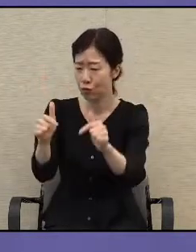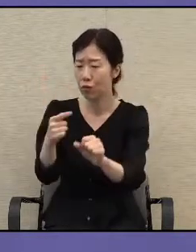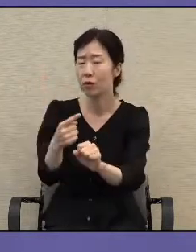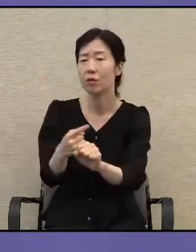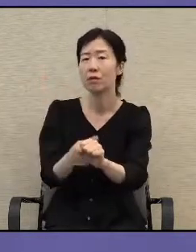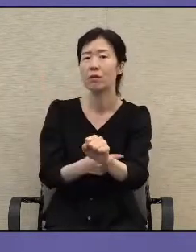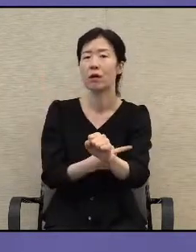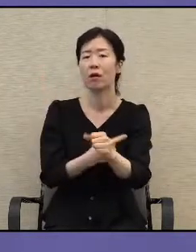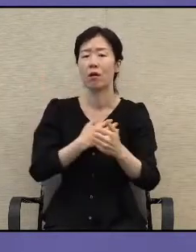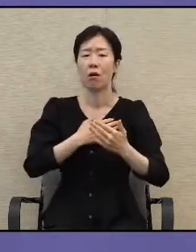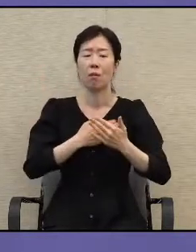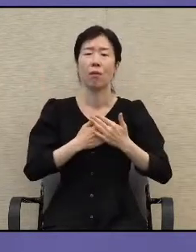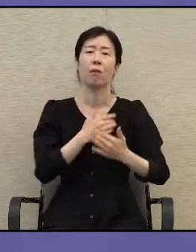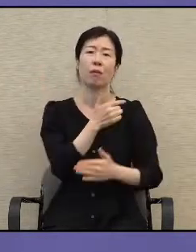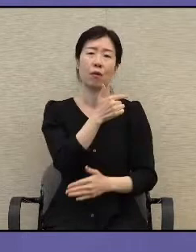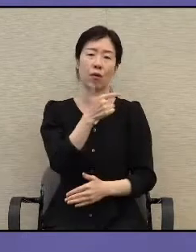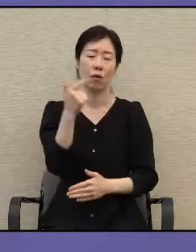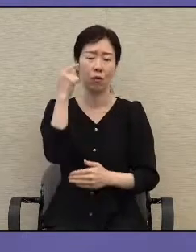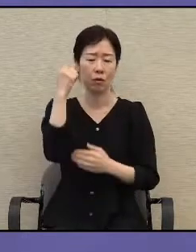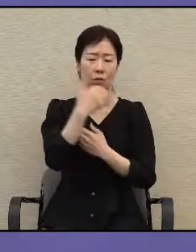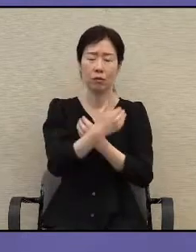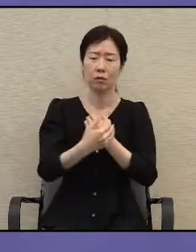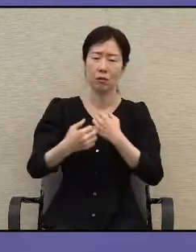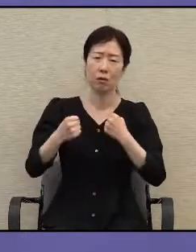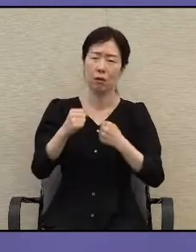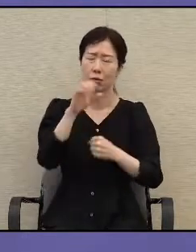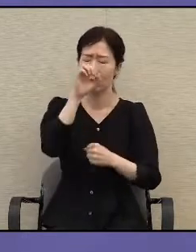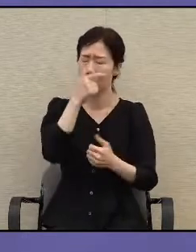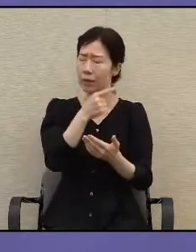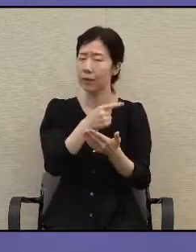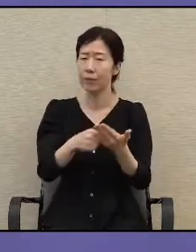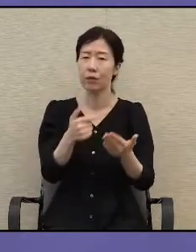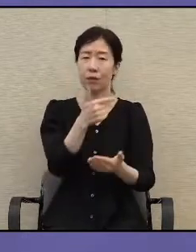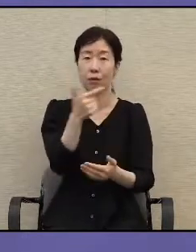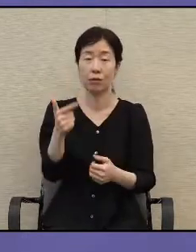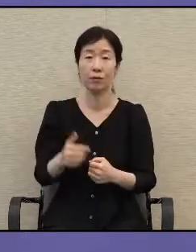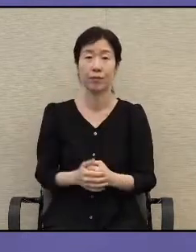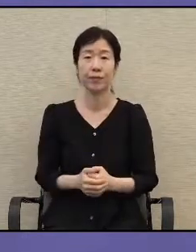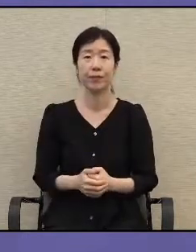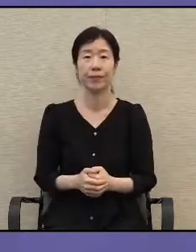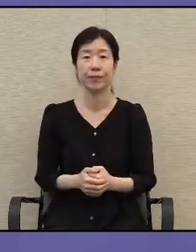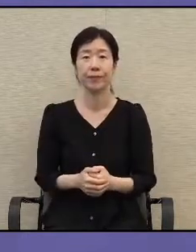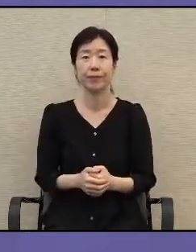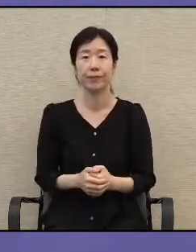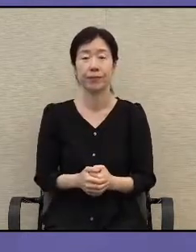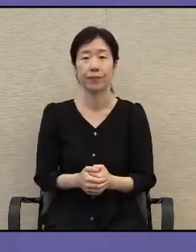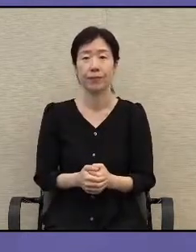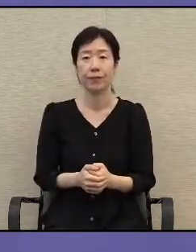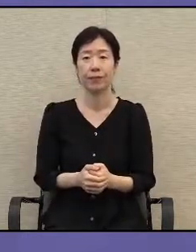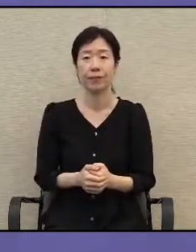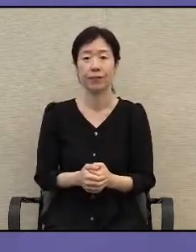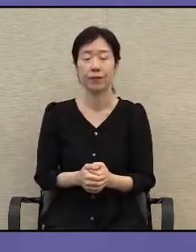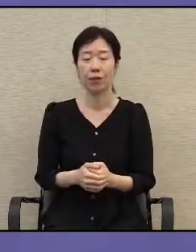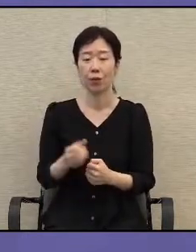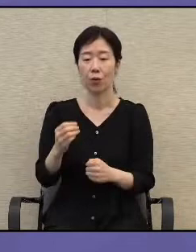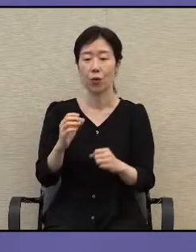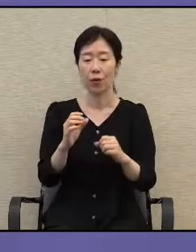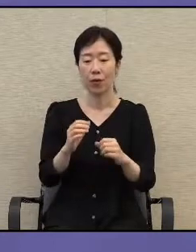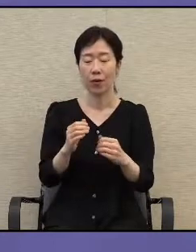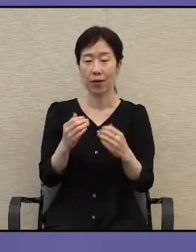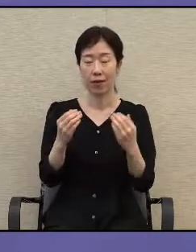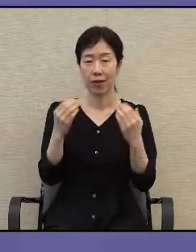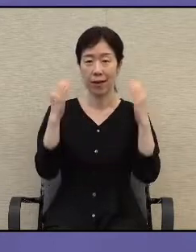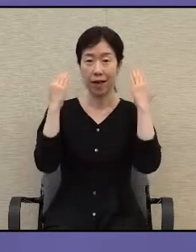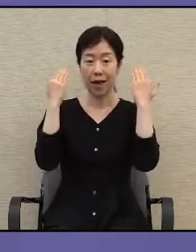상황입니다. 그래서 불안 위험군이 소득 감소한 집단에 이제 유의미하게 높은 상황이고요. 또 이제 미취학 아동이 있는